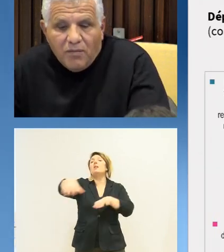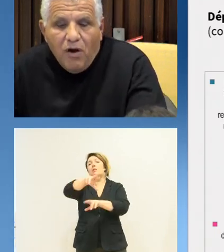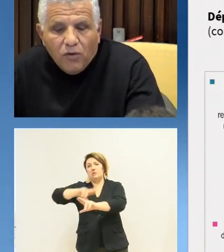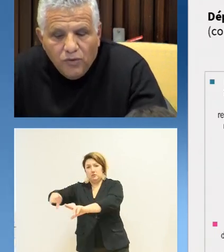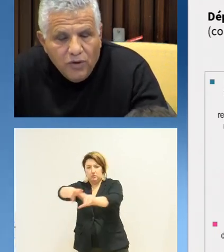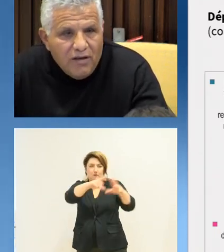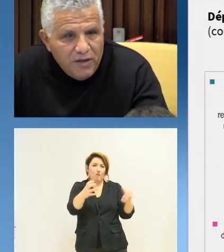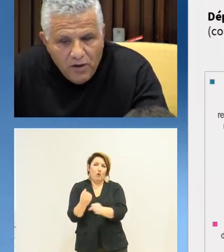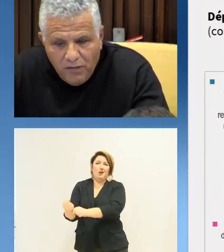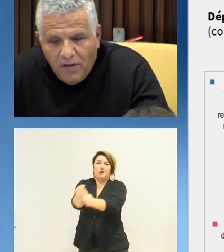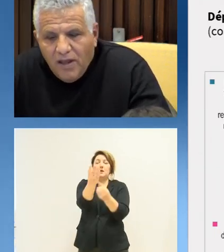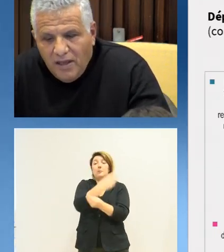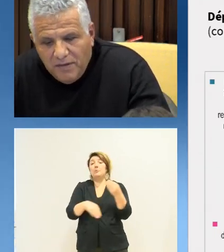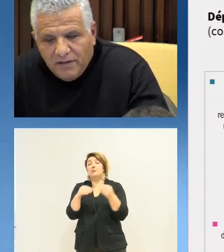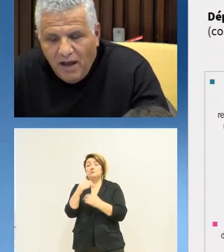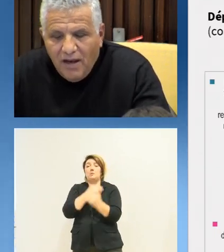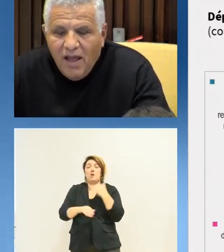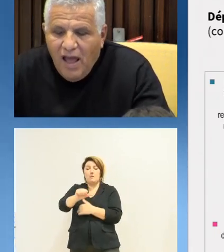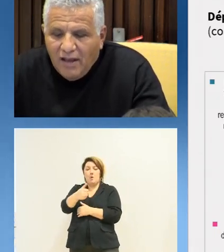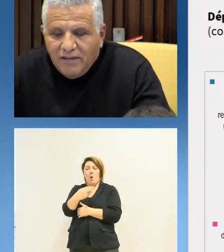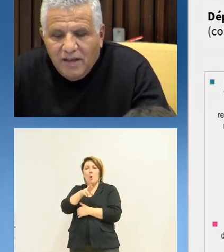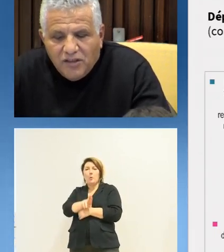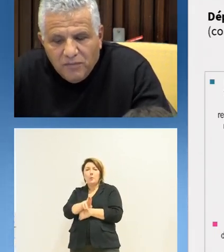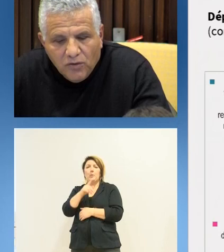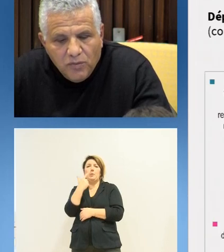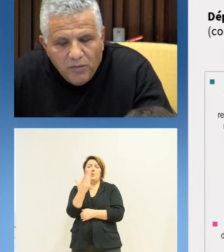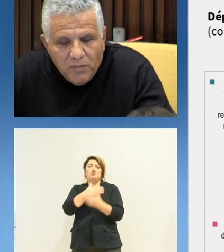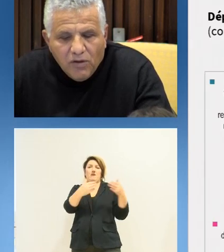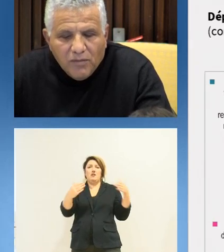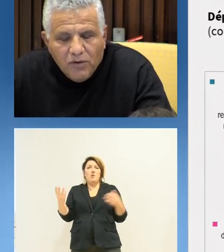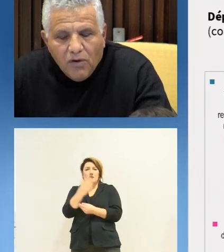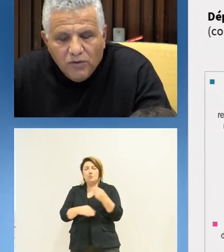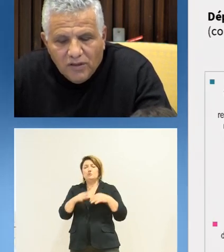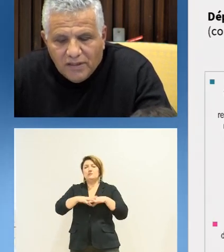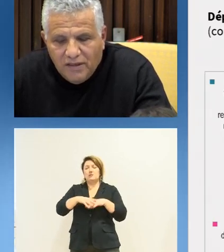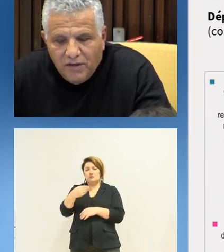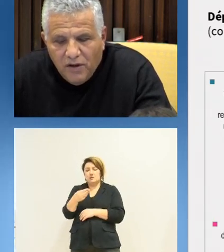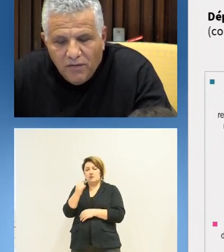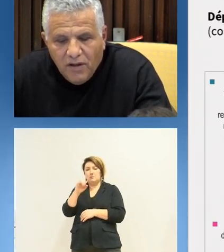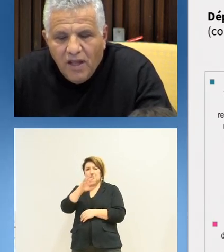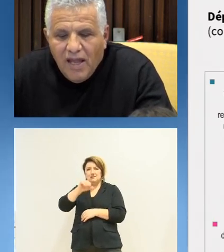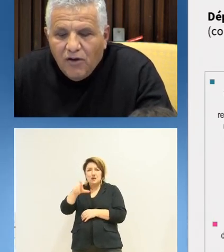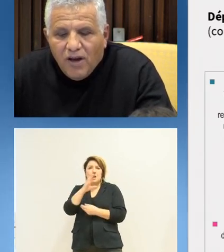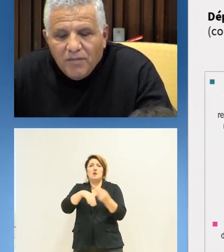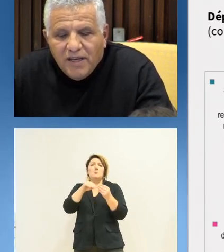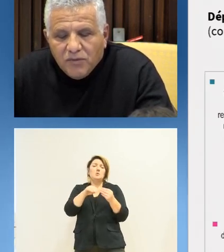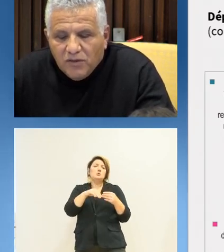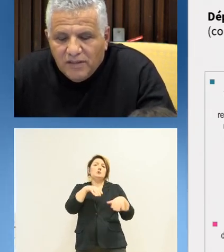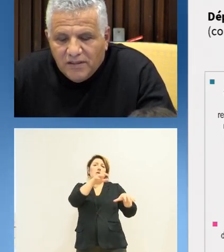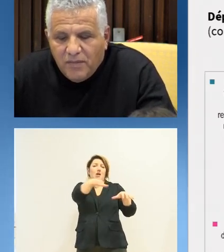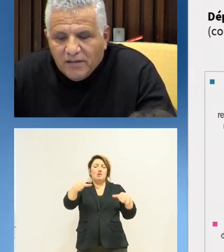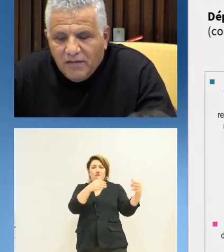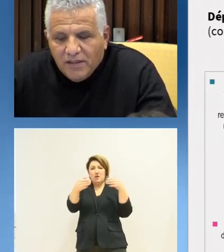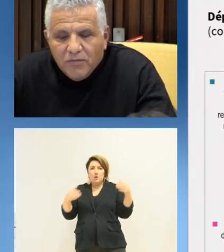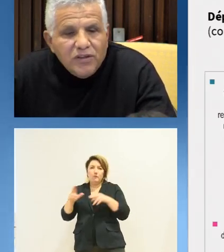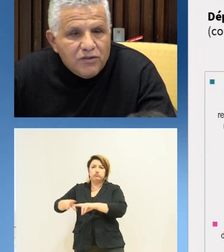programme ans rue de à la villeneuve et mistral ainsi que l'achèvement du premier programme de l'anru dans le quartier villeneuve et le réaménagement des